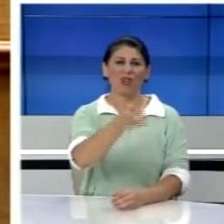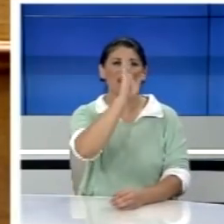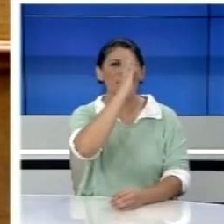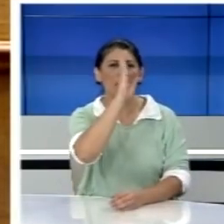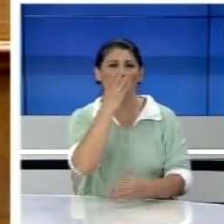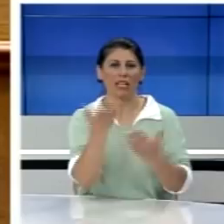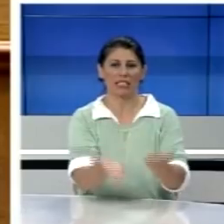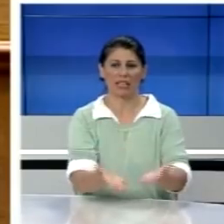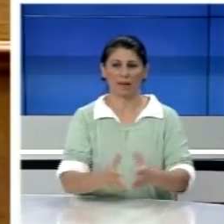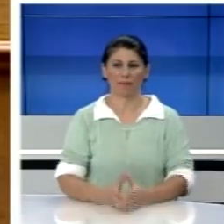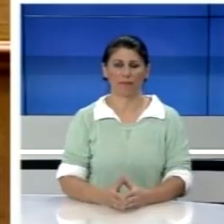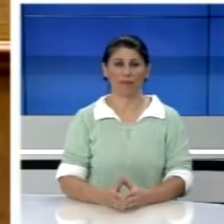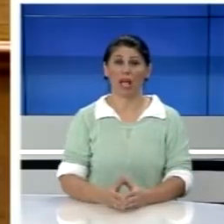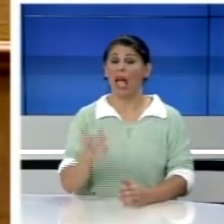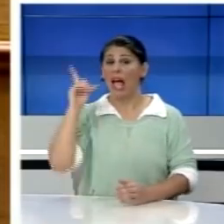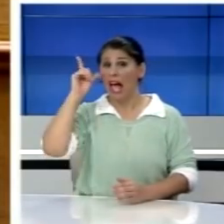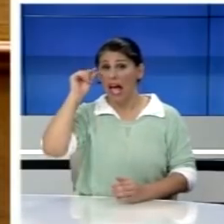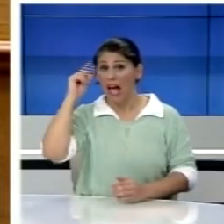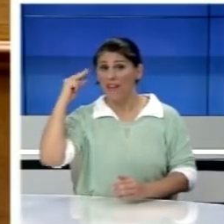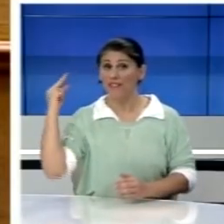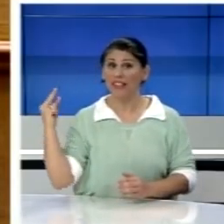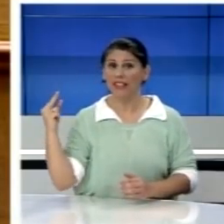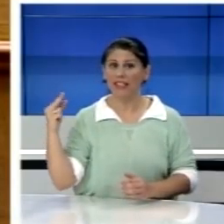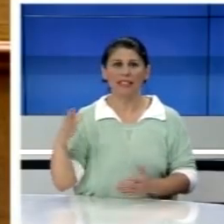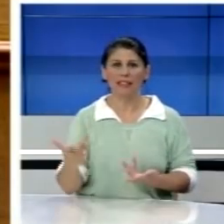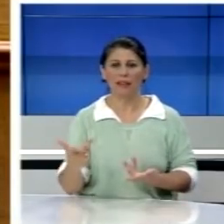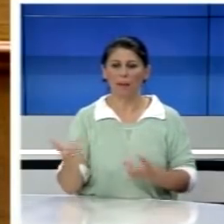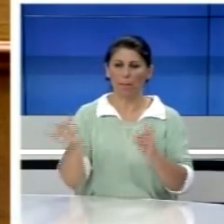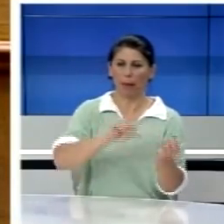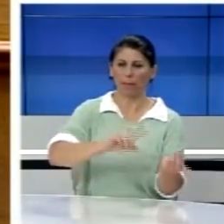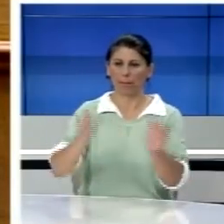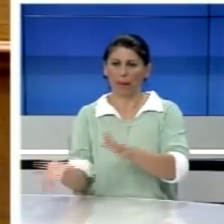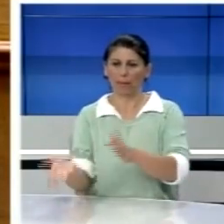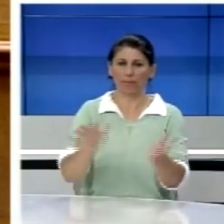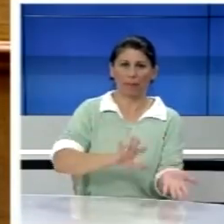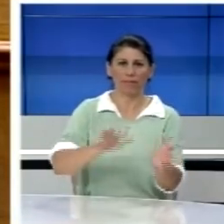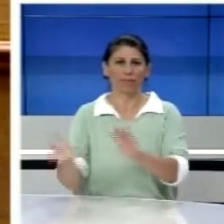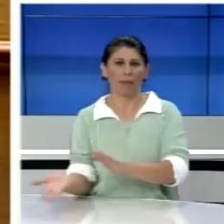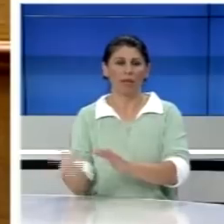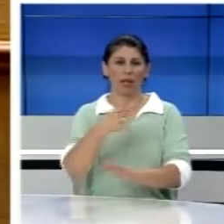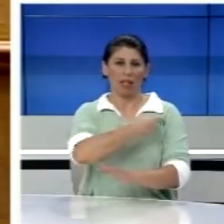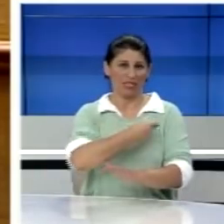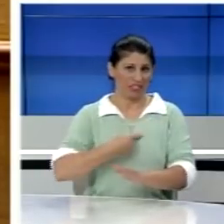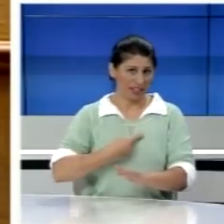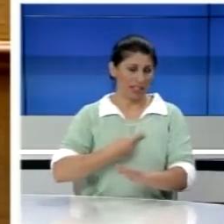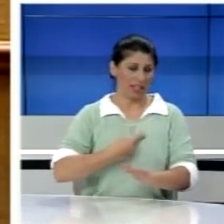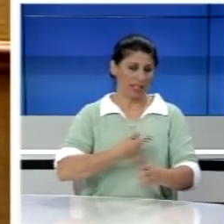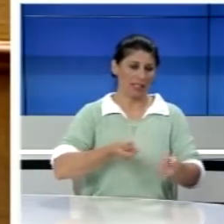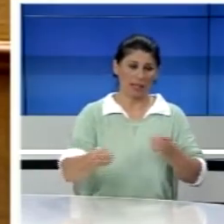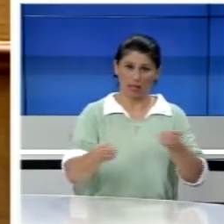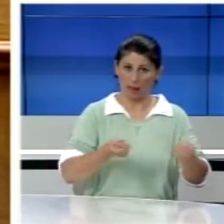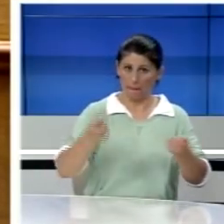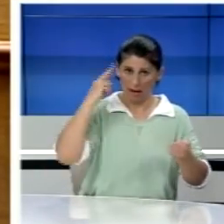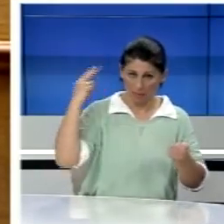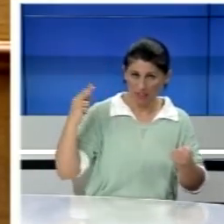υποκρισία. Είναι οι φοιτητές που γίνονται μπαλάκι ανάμεσα σε Υπουργείο Παιδείας και Διοίκησης Πανεπιστημίων για το